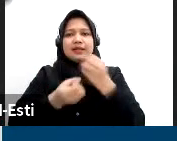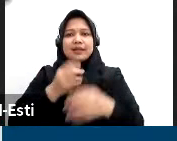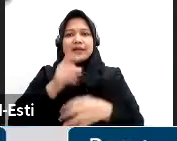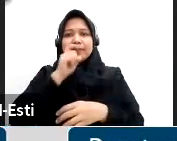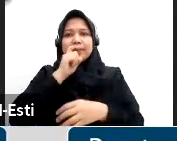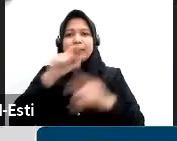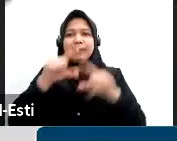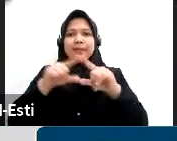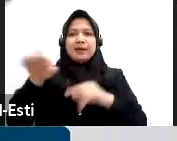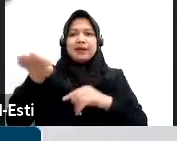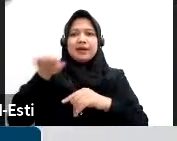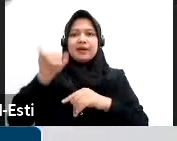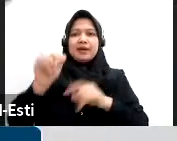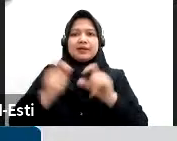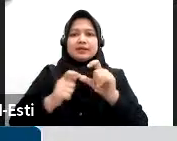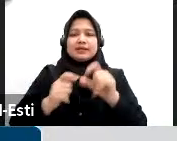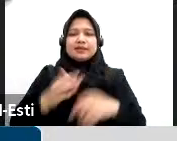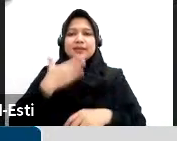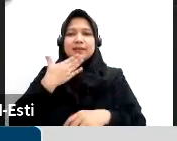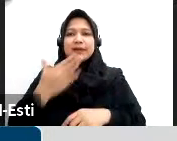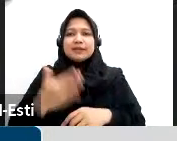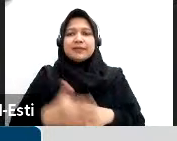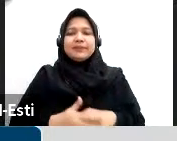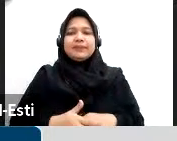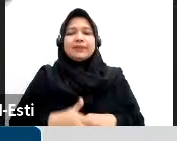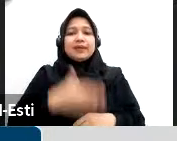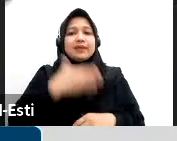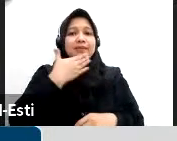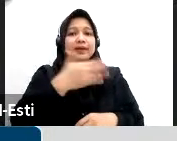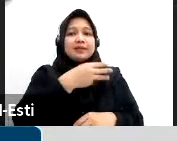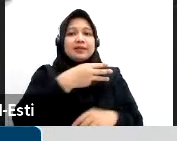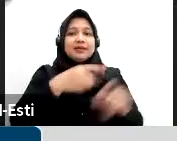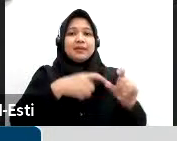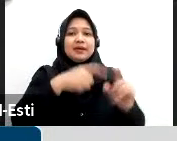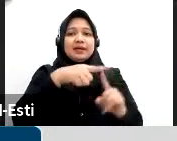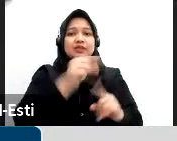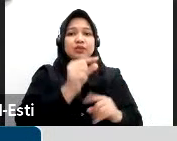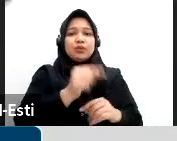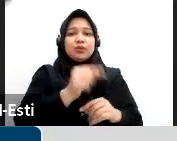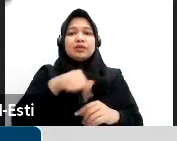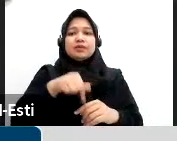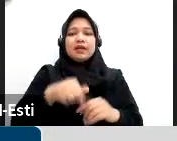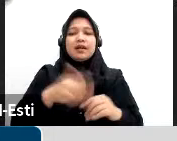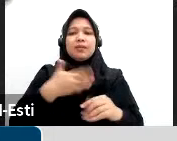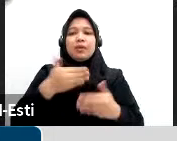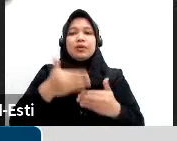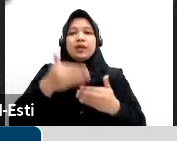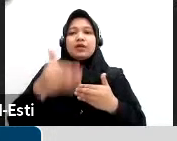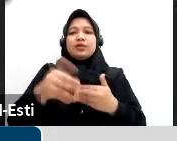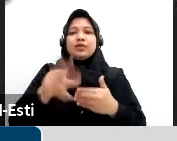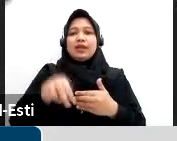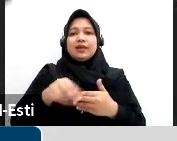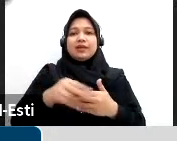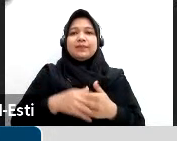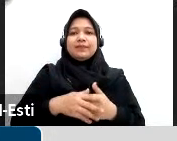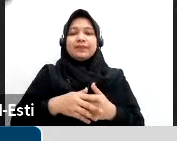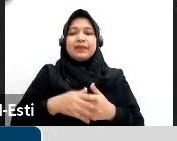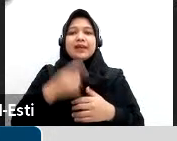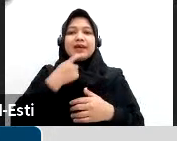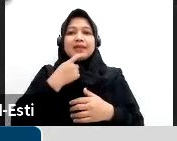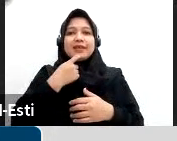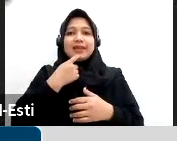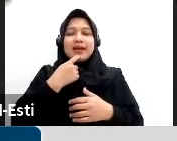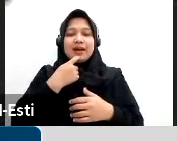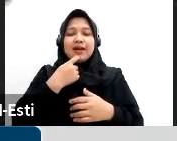Baik terima kasih baitu saya akan melanjutkan oke sekarang goes to ya berkaitan